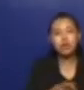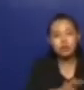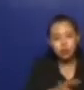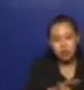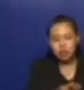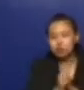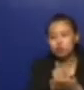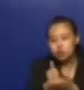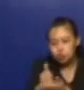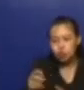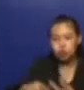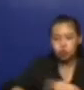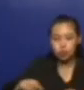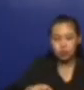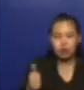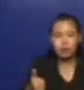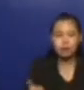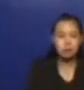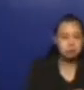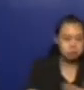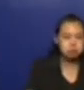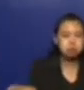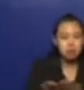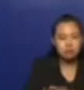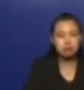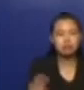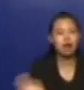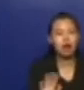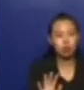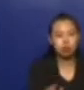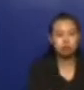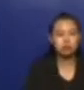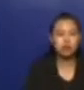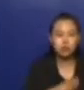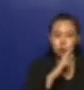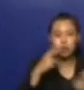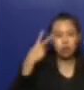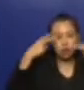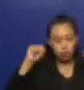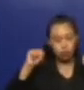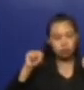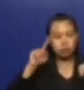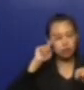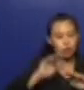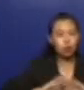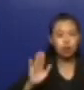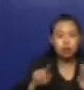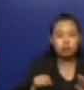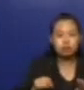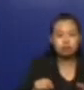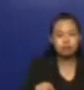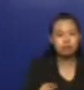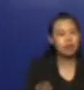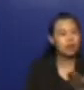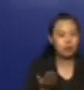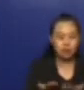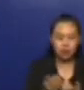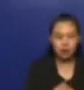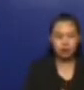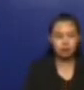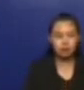100% อย่าเพิ่งคิดยุบแต่ถ้านายกคิดจะยุบก็เชิญครับแต่ผมฟ้องประชาชนว่